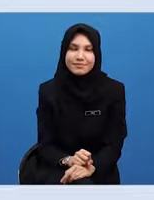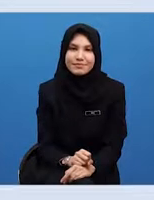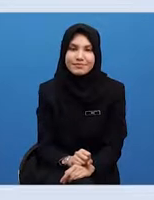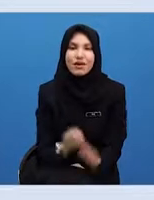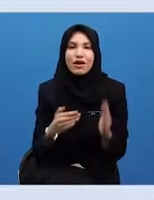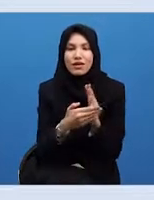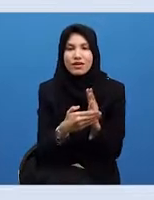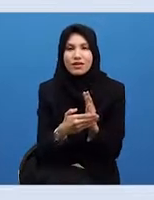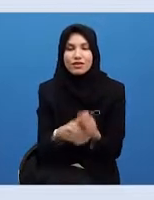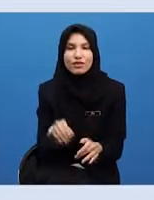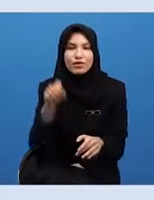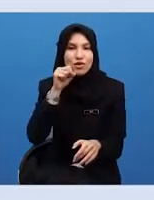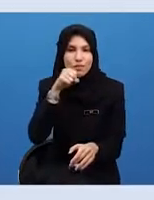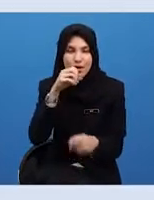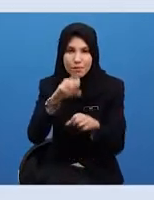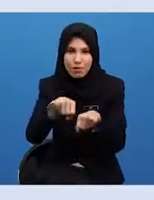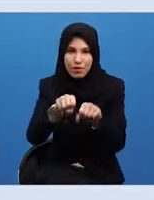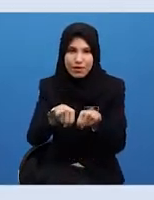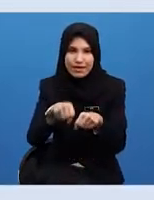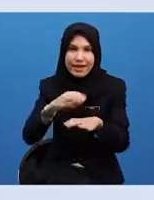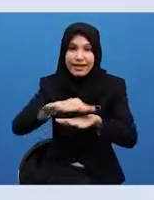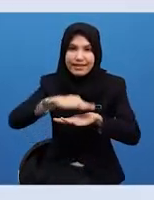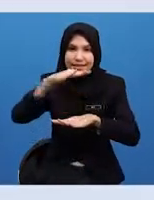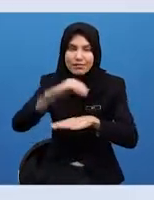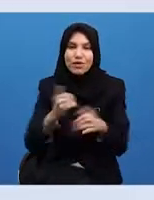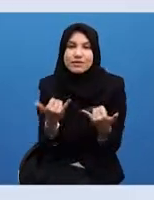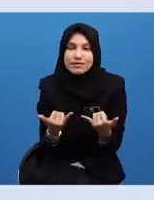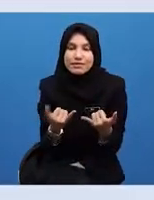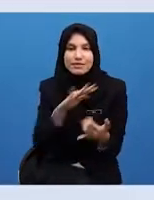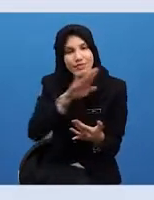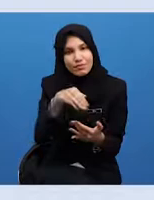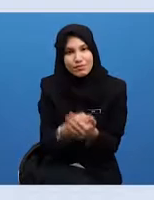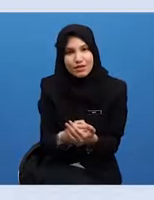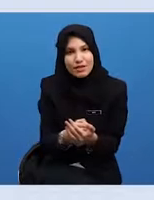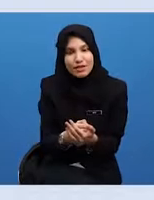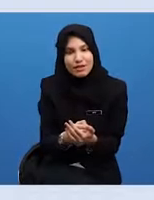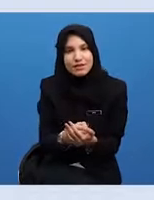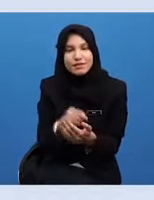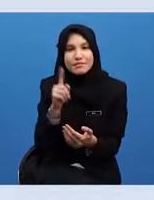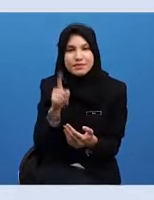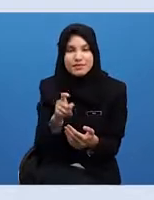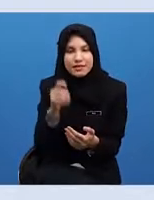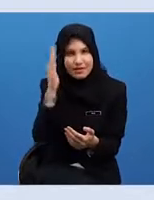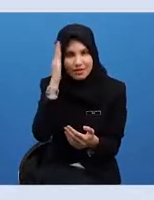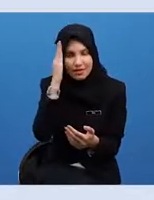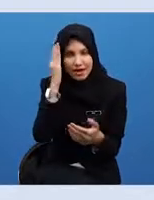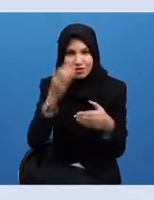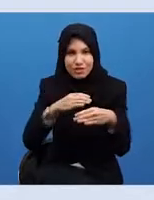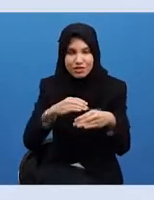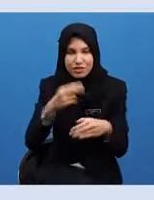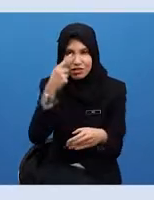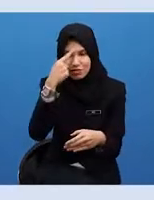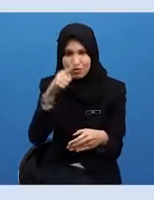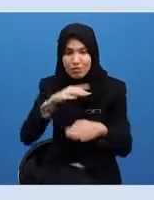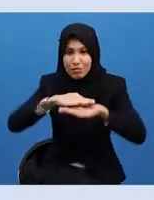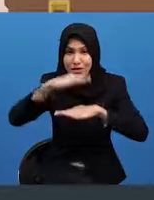lobak itu dapat timbul. Sekarang, anda semua patut tahu cara-cara untuk mengapakan lobak